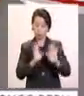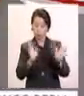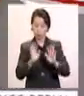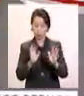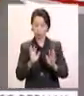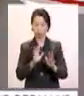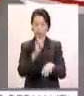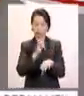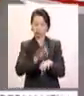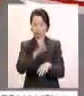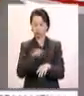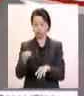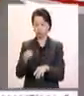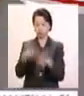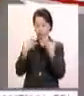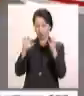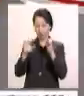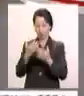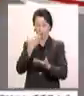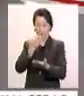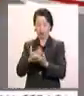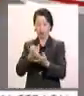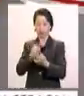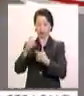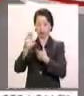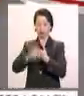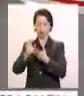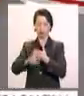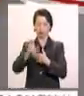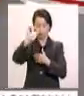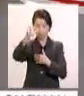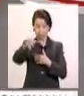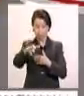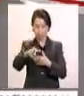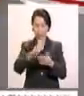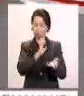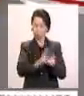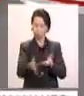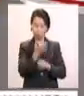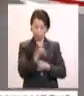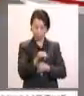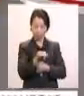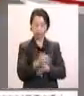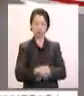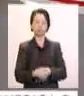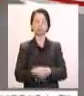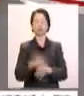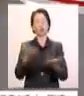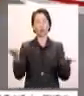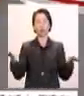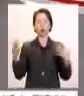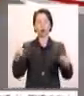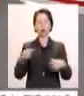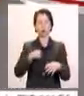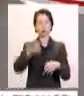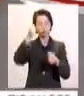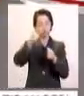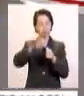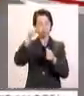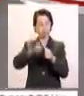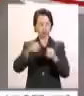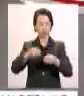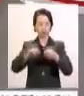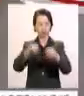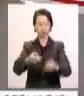diusik harimau yang baru pulih daripada kecederaan, kelak binasa. Wah. Apa pun, saya masih teringat